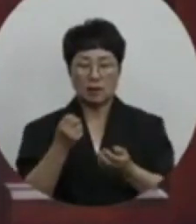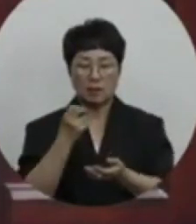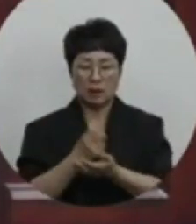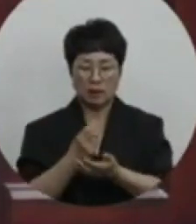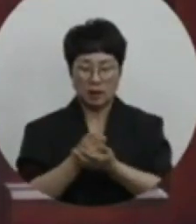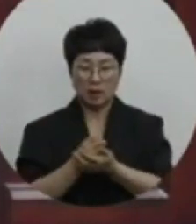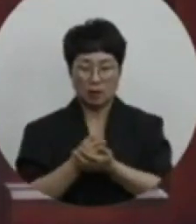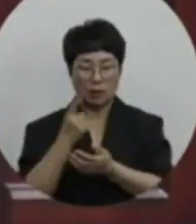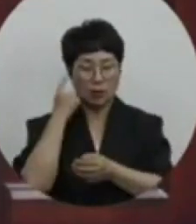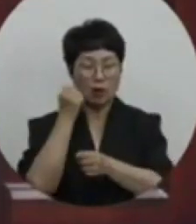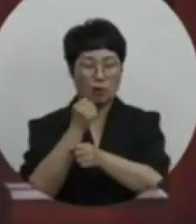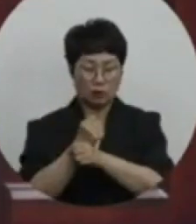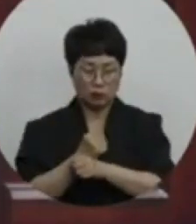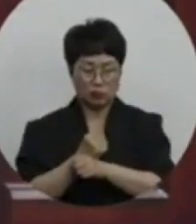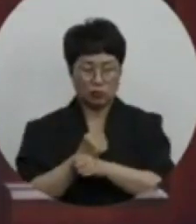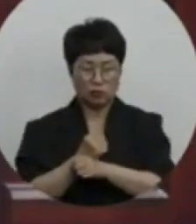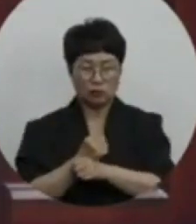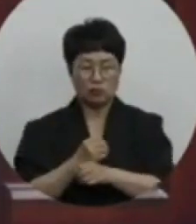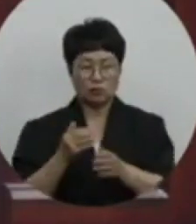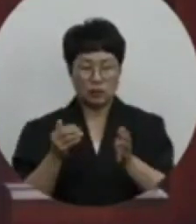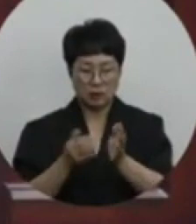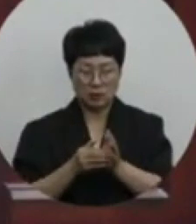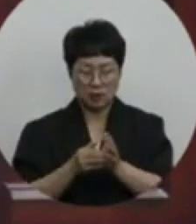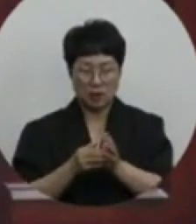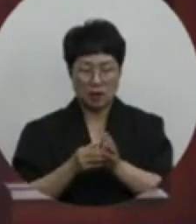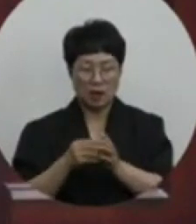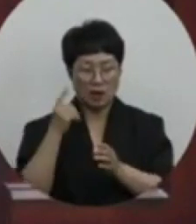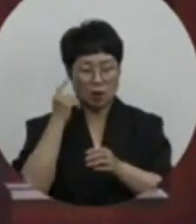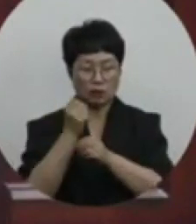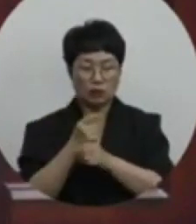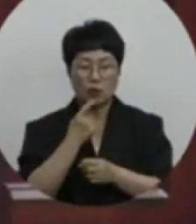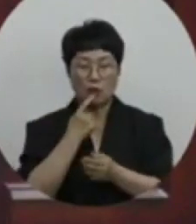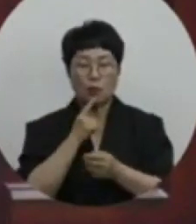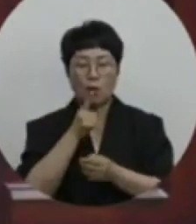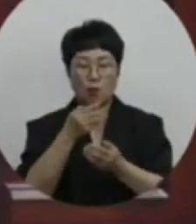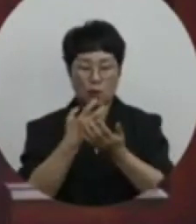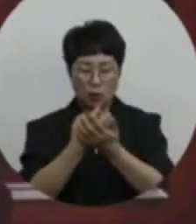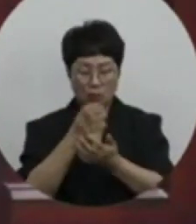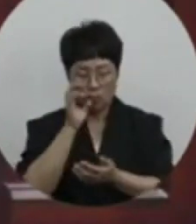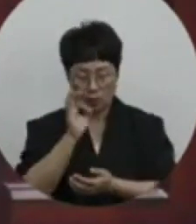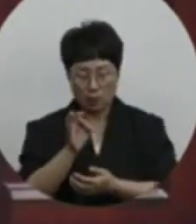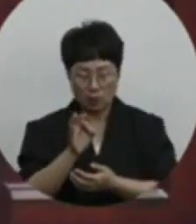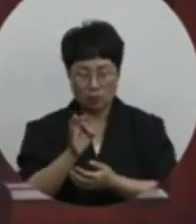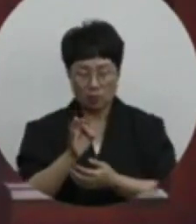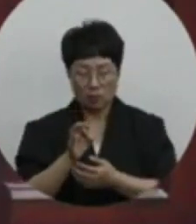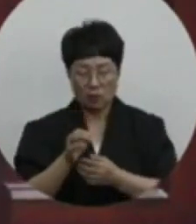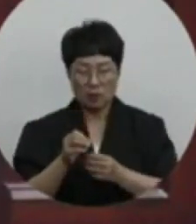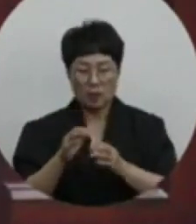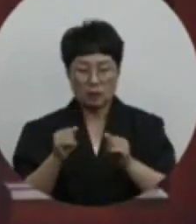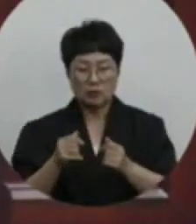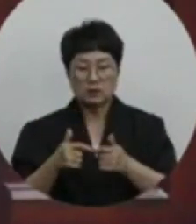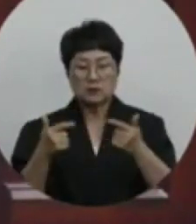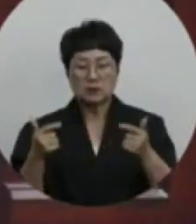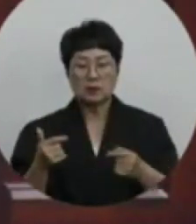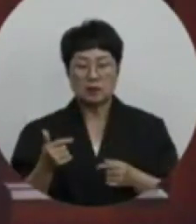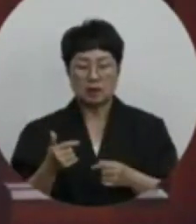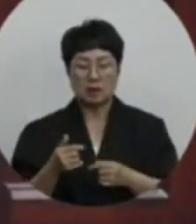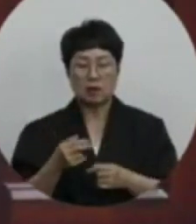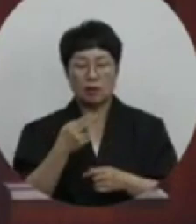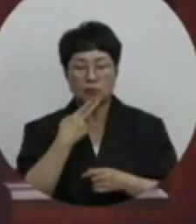연구를 진행하였습니다. 연구 보고서에서는 총 인구가 증가하지 않는 인구 감소